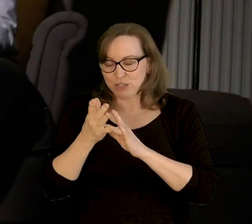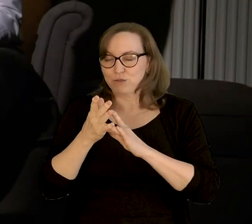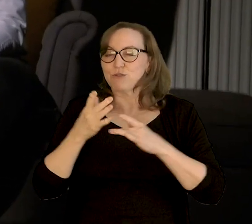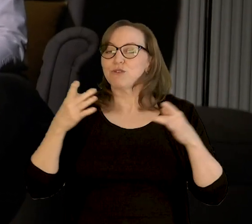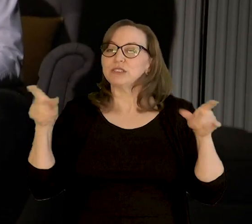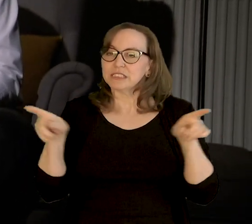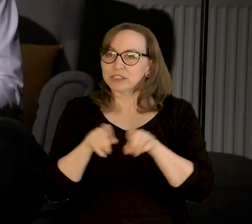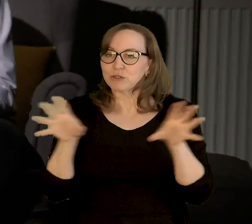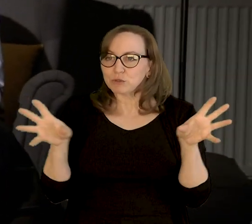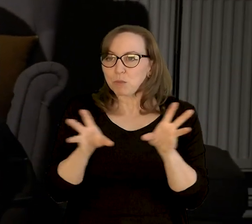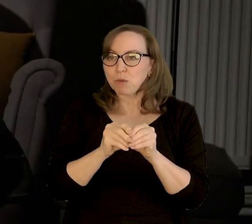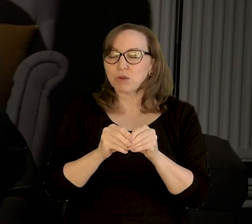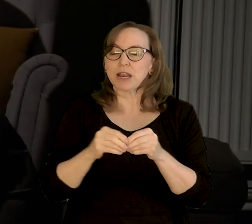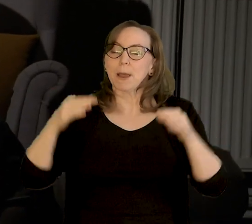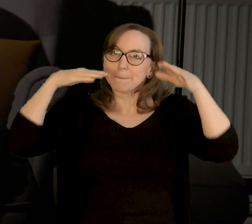wspólnie Paschę.